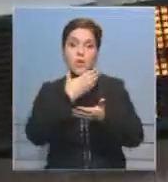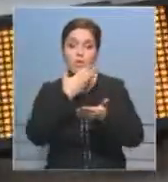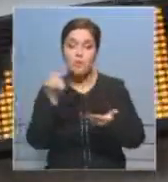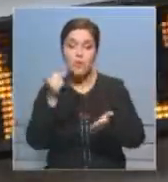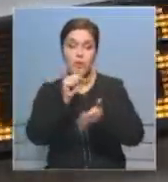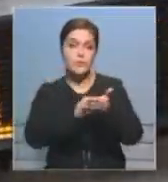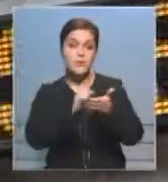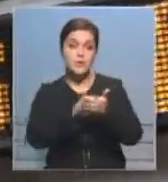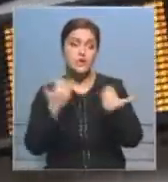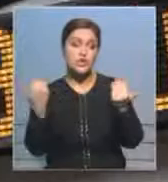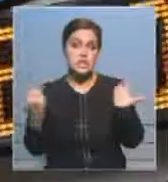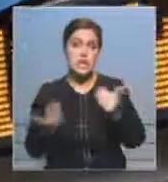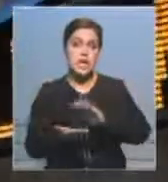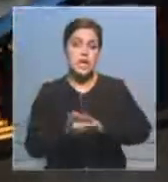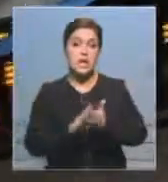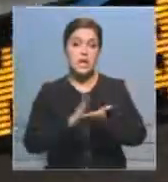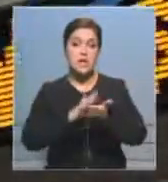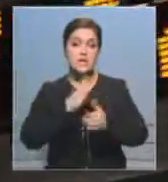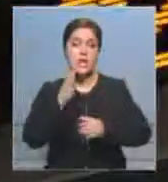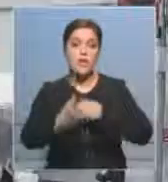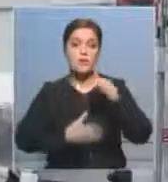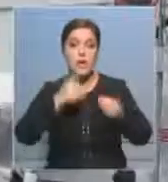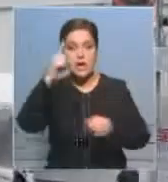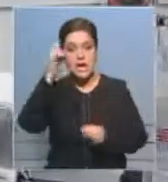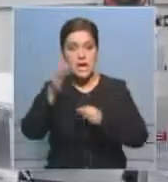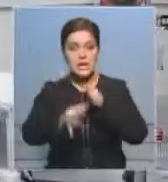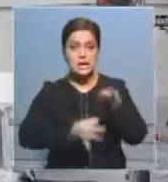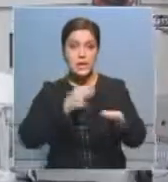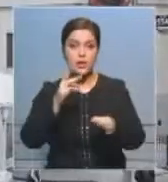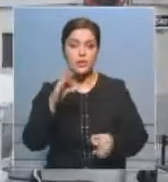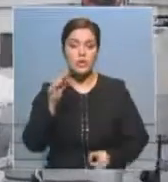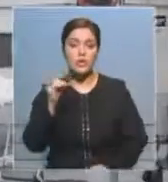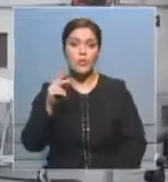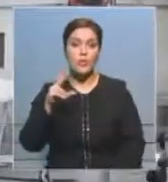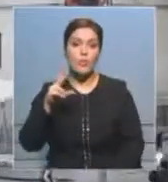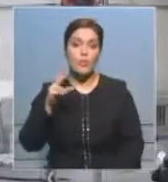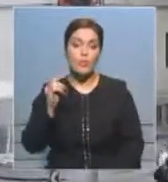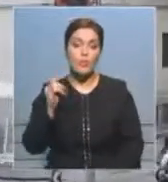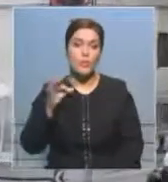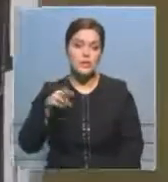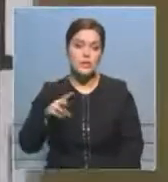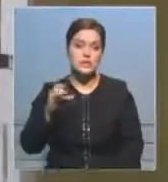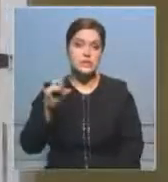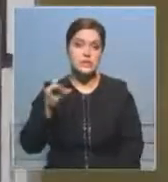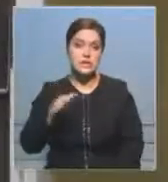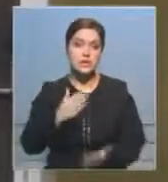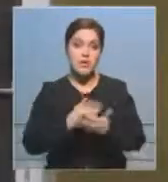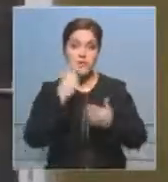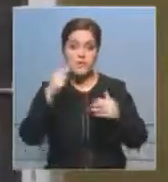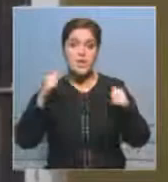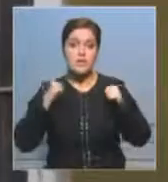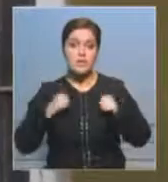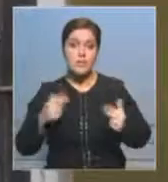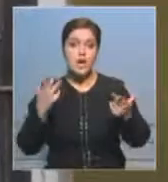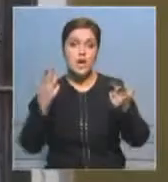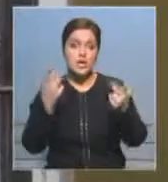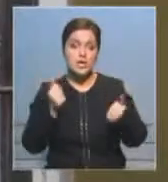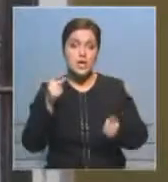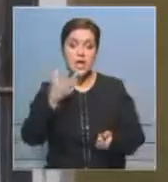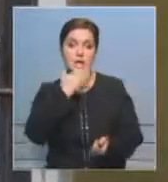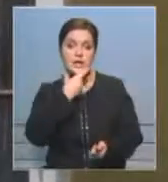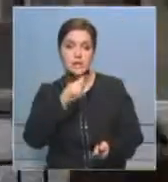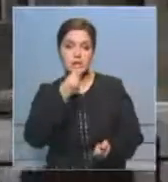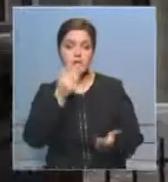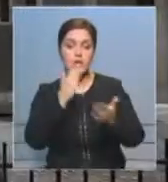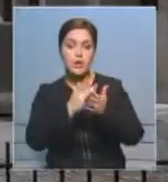ее нынешнее состояние международной аналитики и хотя уолл-стрит внешне выглядит спокойно привлекая респектабельным фоном фотокамеры